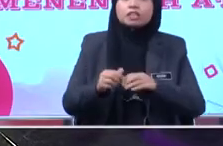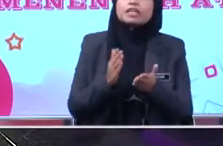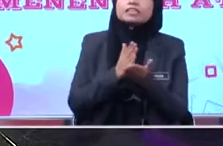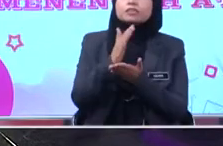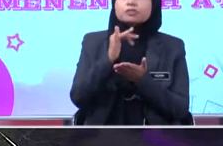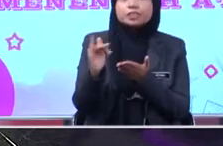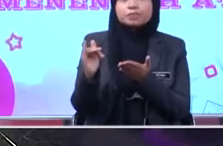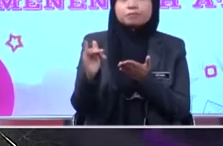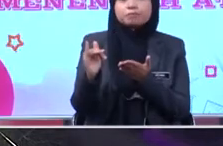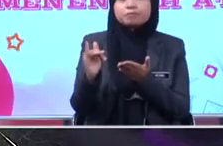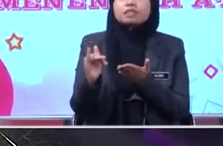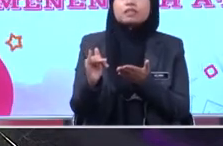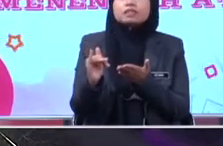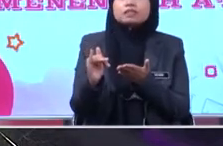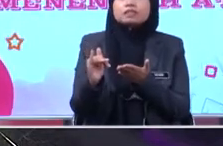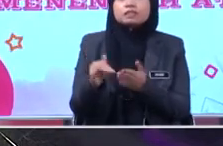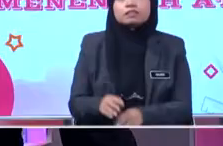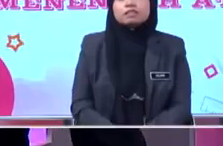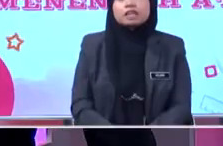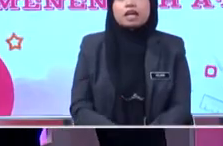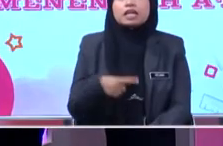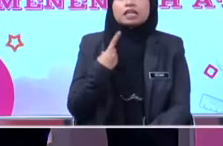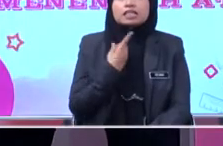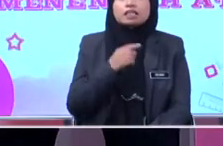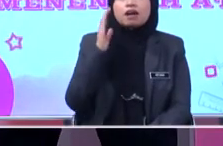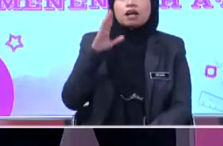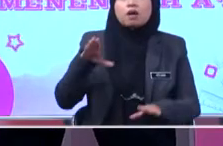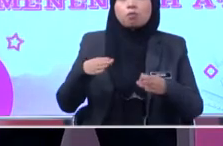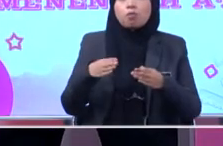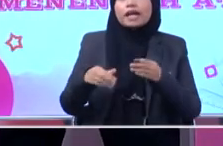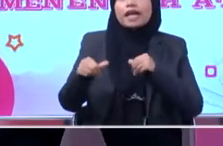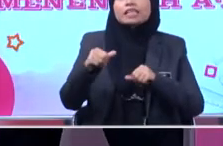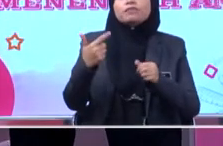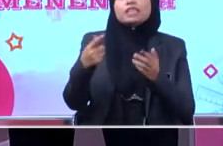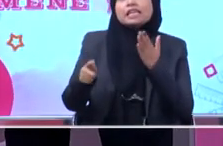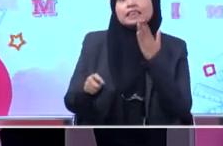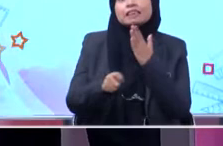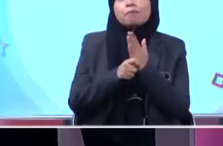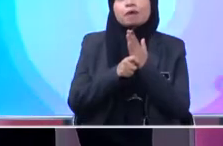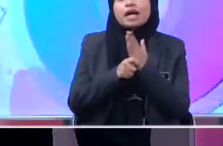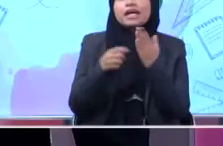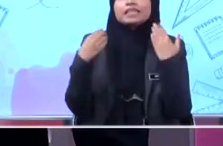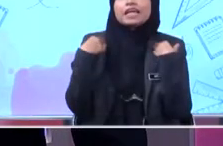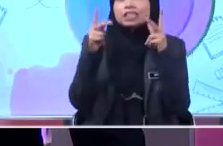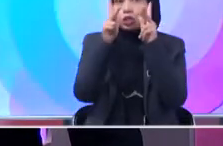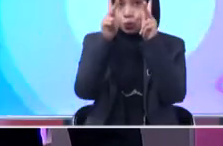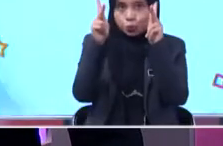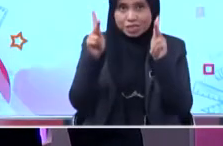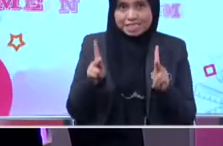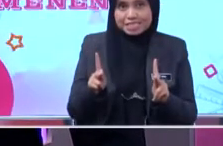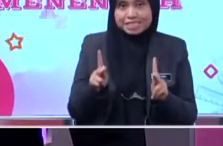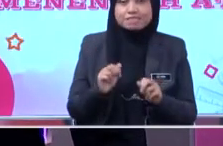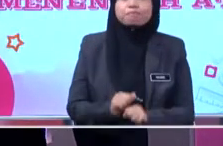Oke untuk kali ini takkan Mbak Devi penuh hanya menyatakan ada Kuis ada uy-02a